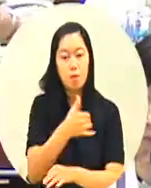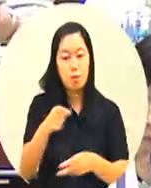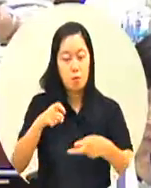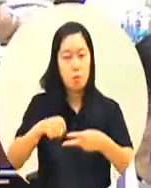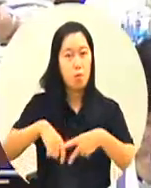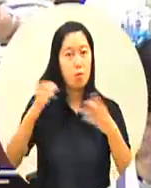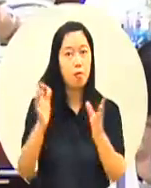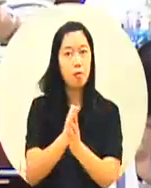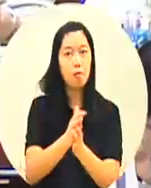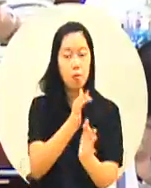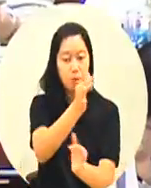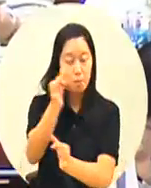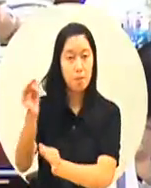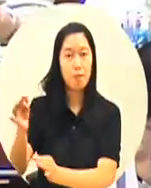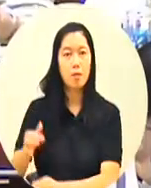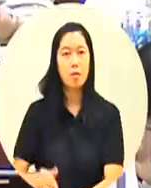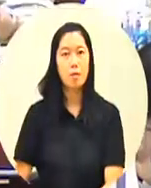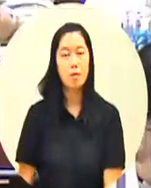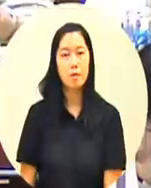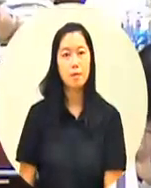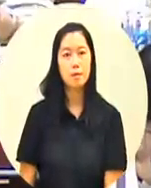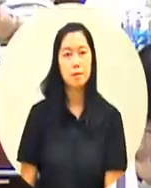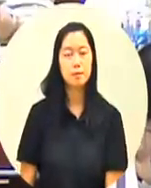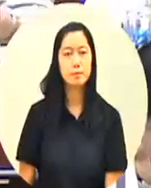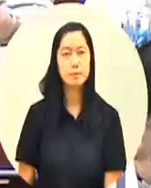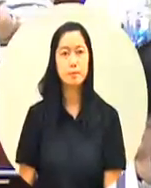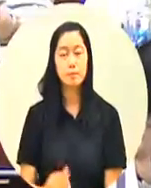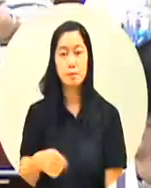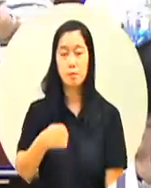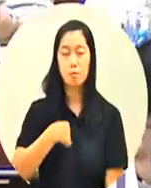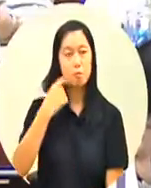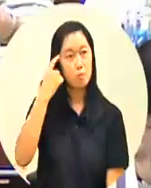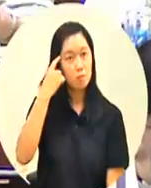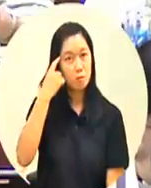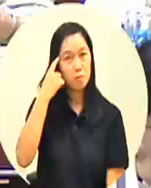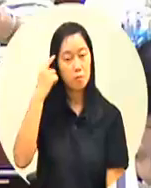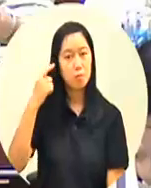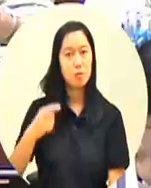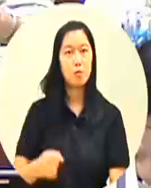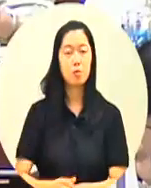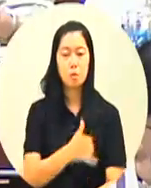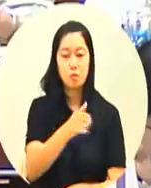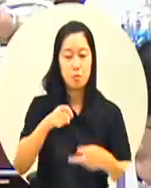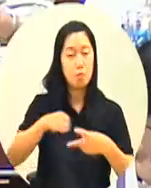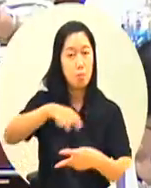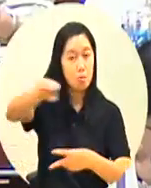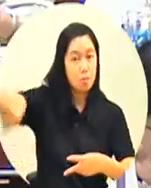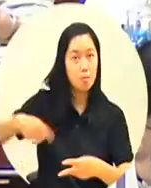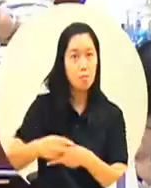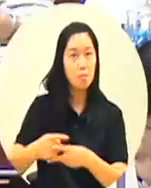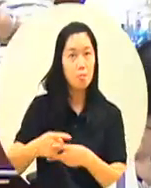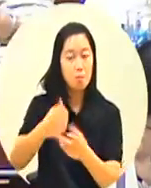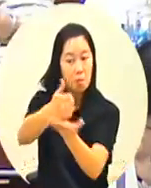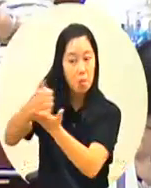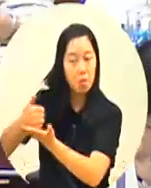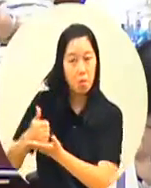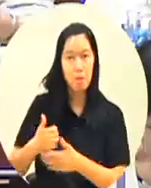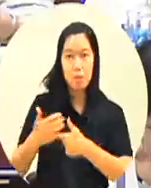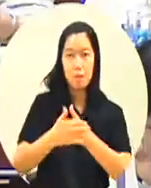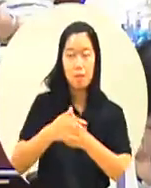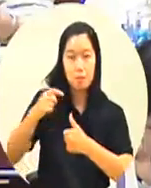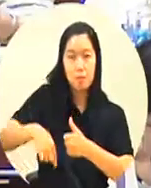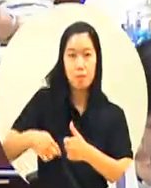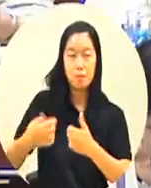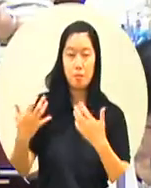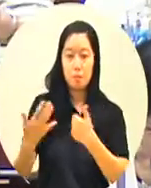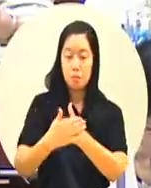了。安置好了，甚至我曾经想过，这些员工我是不是请他几个回来帮我们经营